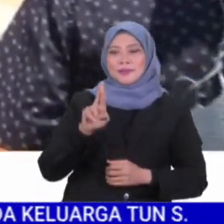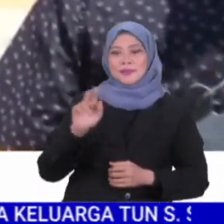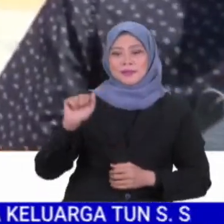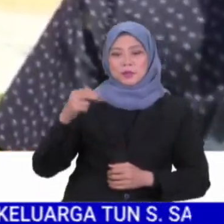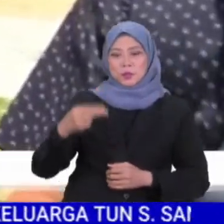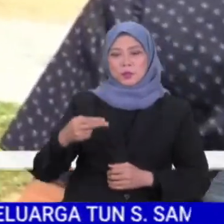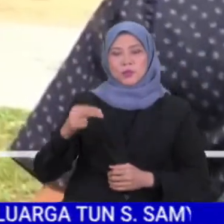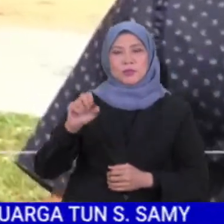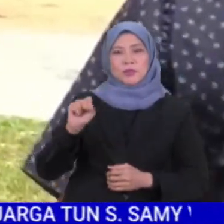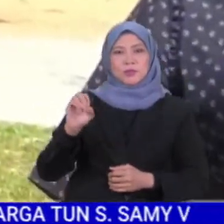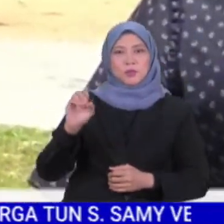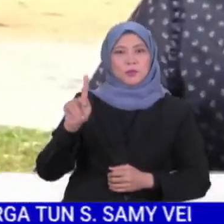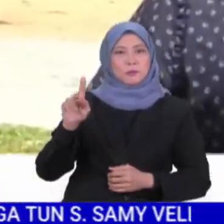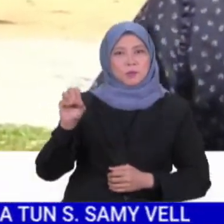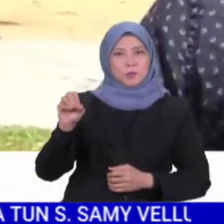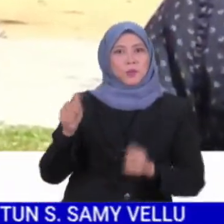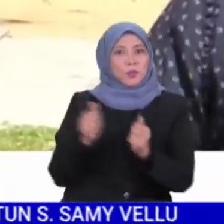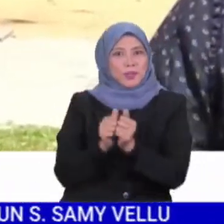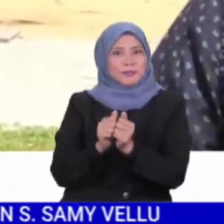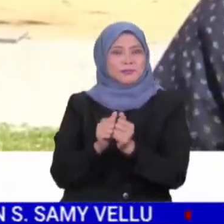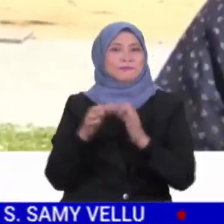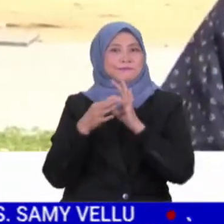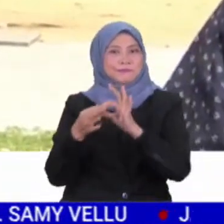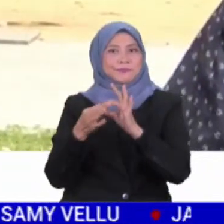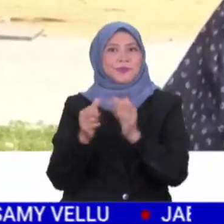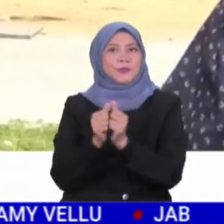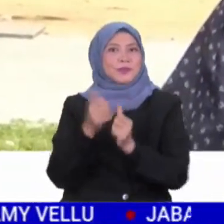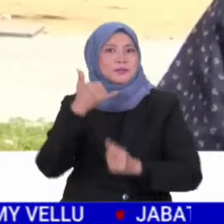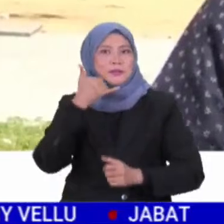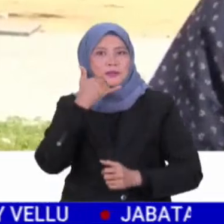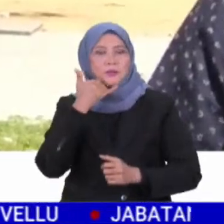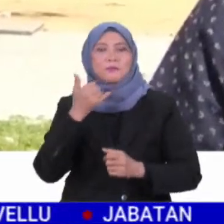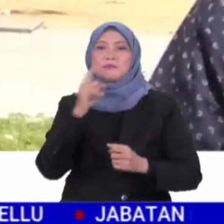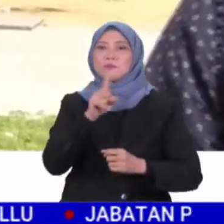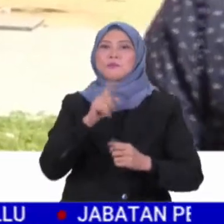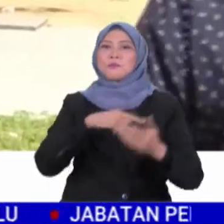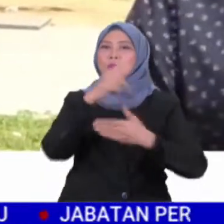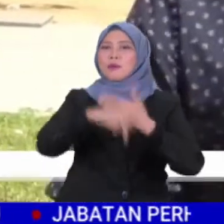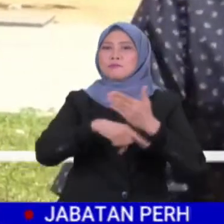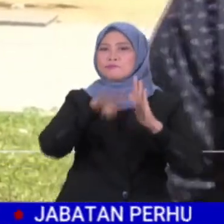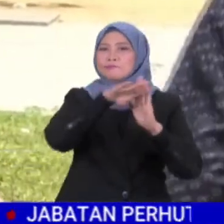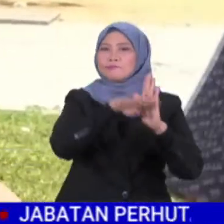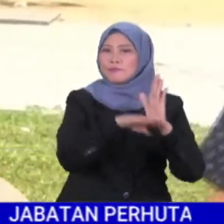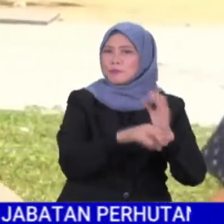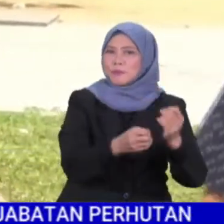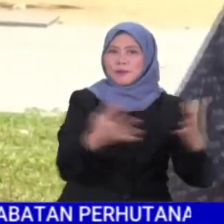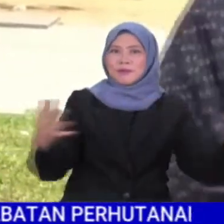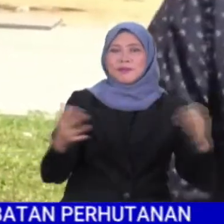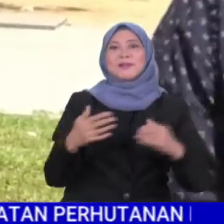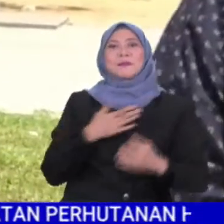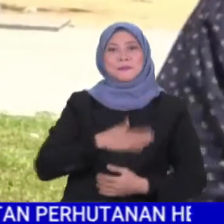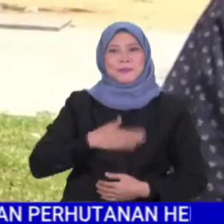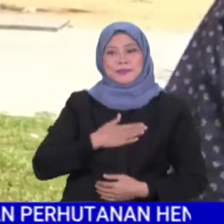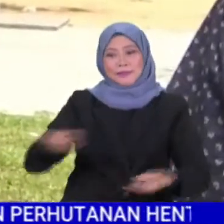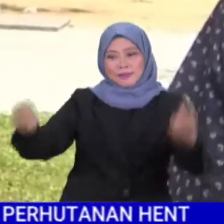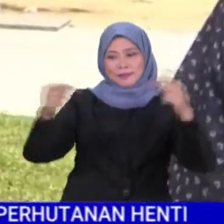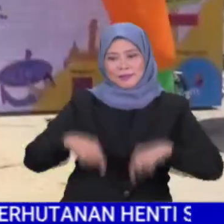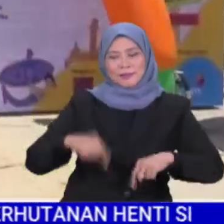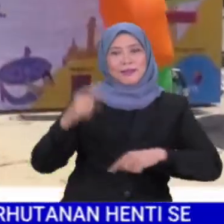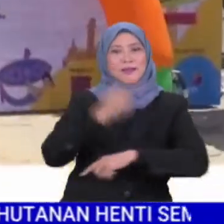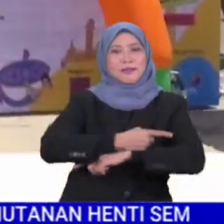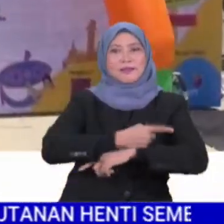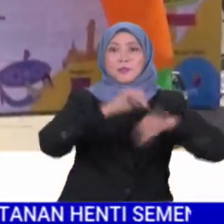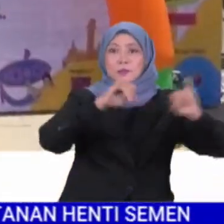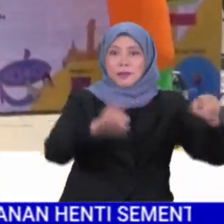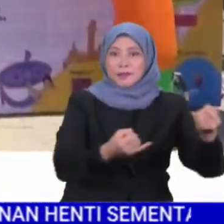Mo bersama Celcom, kita ada macam-macam pengisian untuk 3 hari ini. Jadi datanglah beramai-ramai hari Jumaat